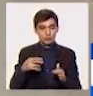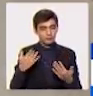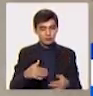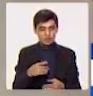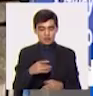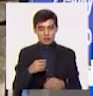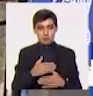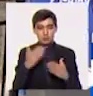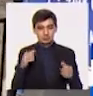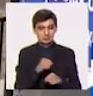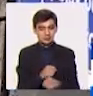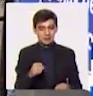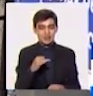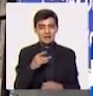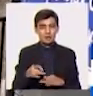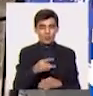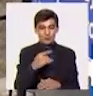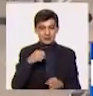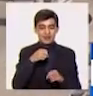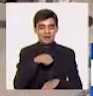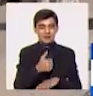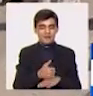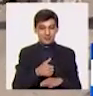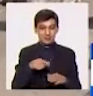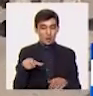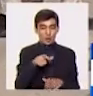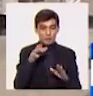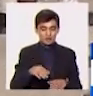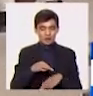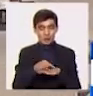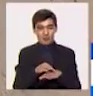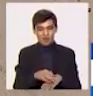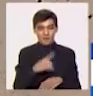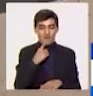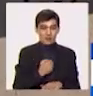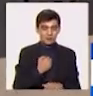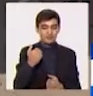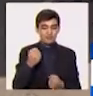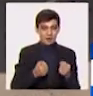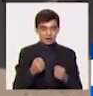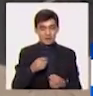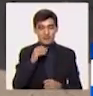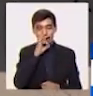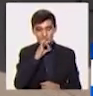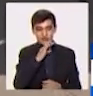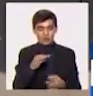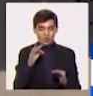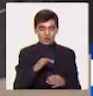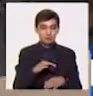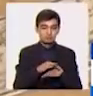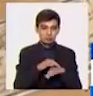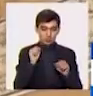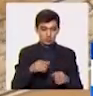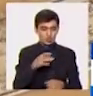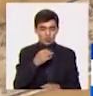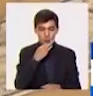екен. Бірақ республикалық маңызы бар жолдардағы азық түлік тасымалымен әскери көліктерге жолаушылармен дәрі-дәрмек тасымалына салмақ шектеуі жоқ.